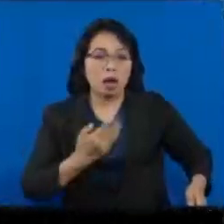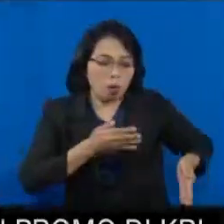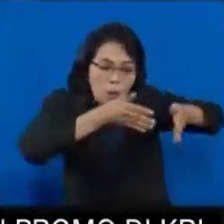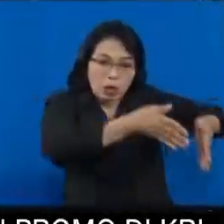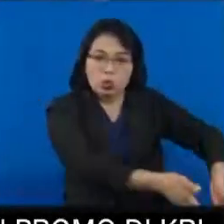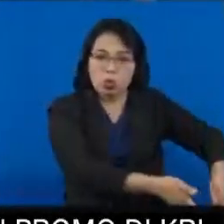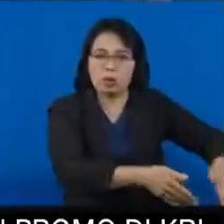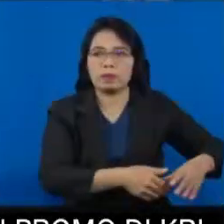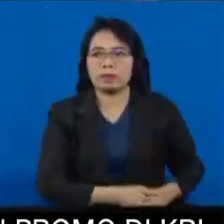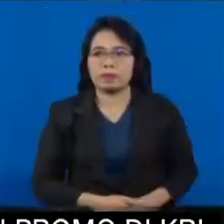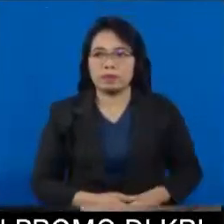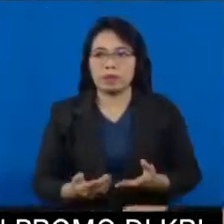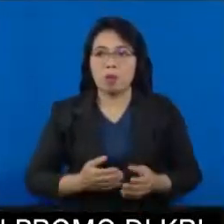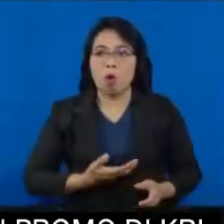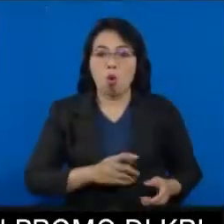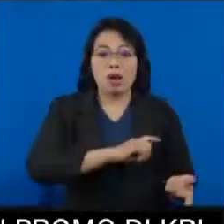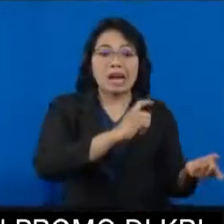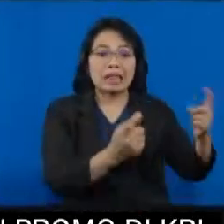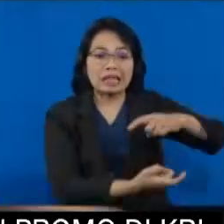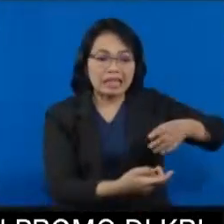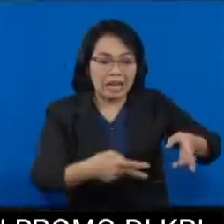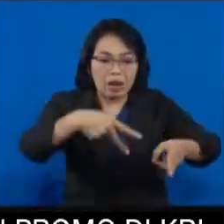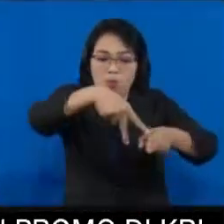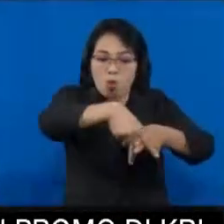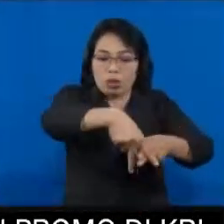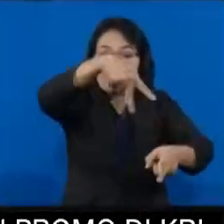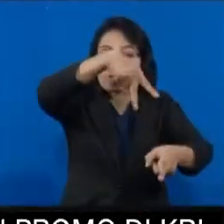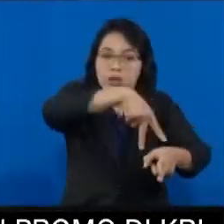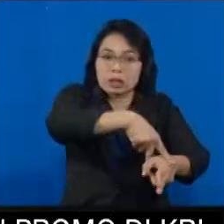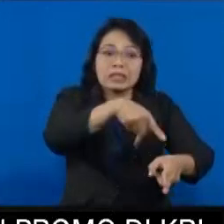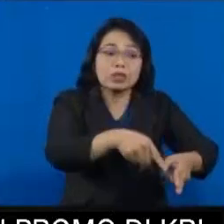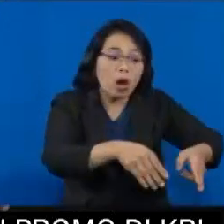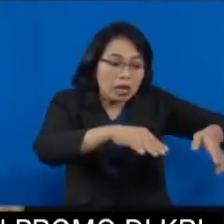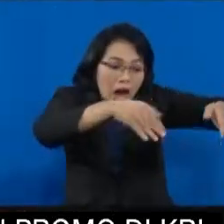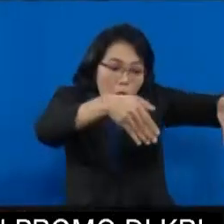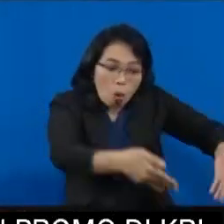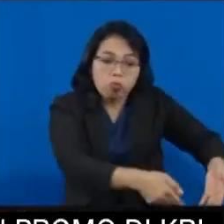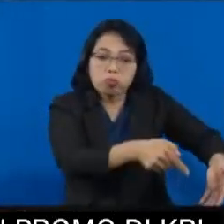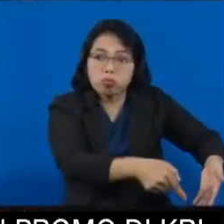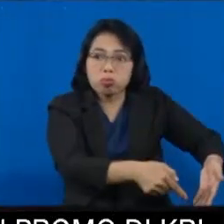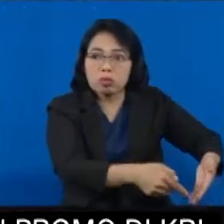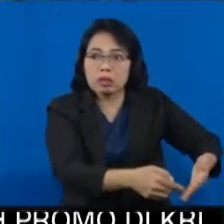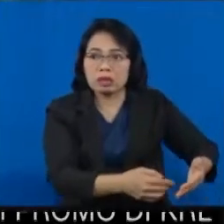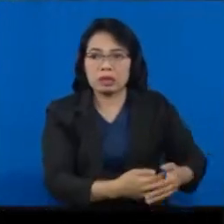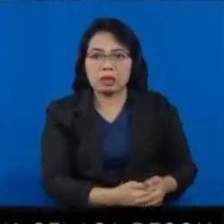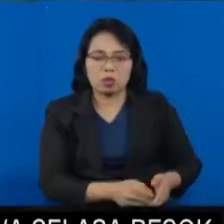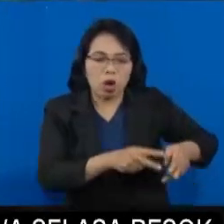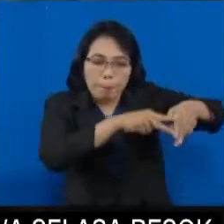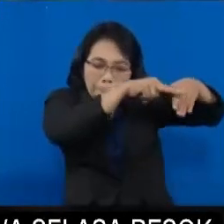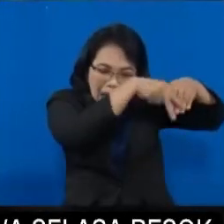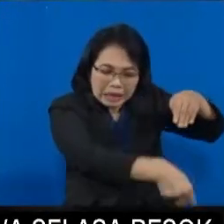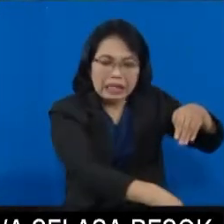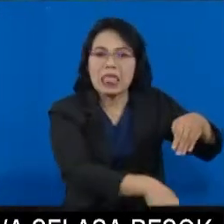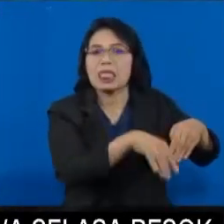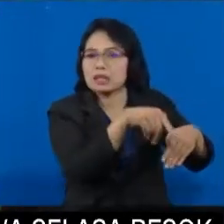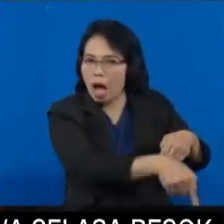Jadi mau bergantian boncengan gitu, terus nggak taunya di situ ada legongan, kaki saya sudah mepet banget, terus kepleset.